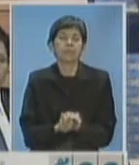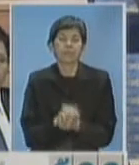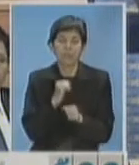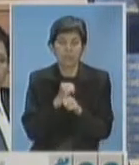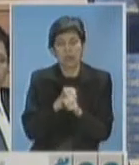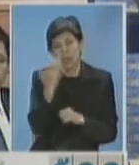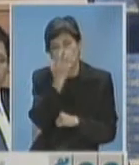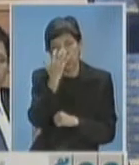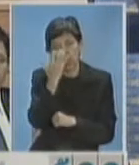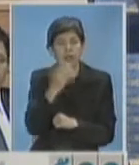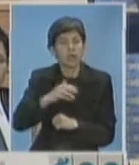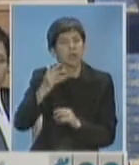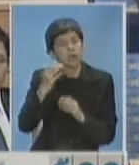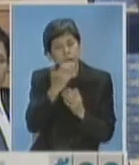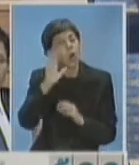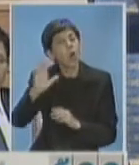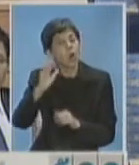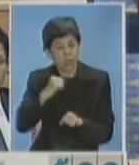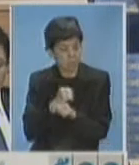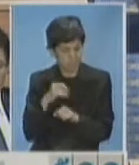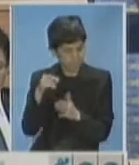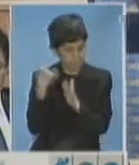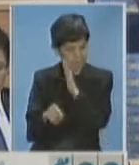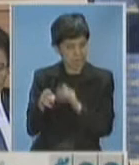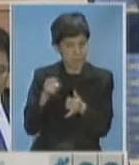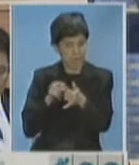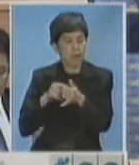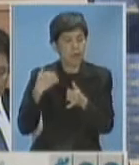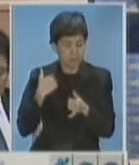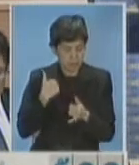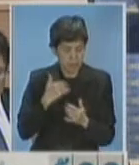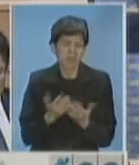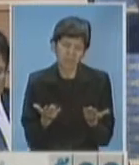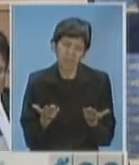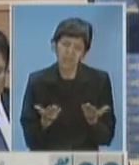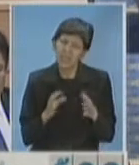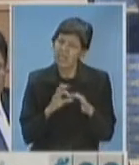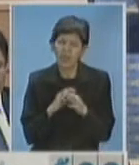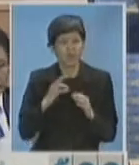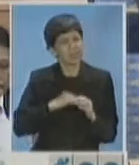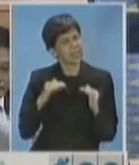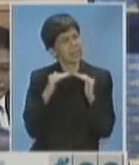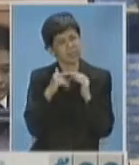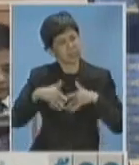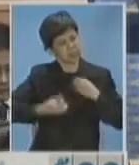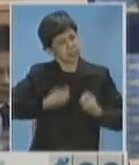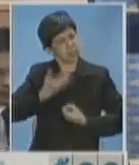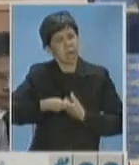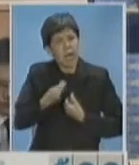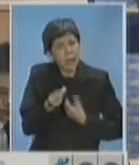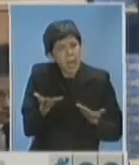สถานีโทรทัศน์ช่องหนึ่งท่านประธานครับสิ่งนี้คือการละเมิดสิทธิเสรีภาพของพี่น้องประชา